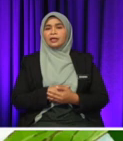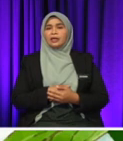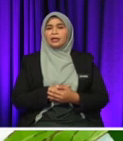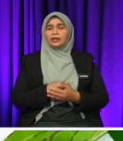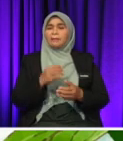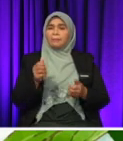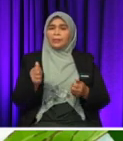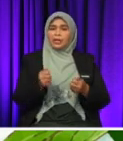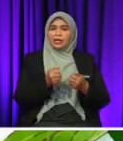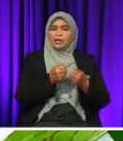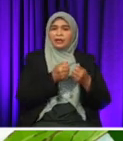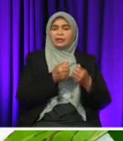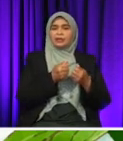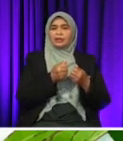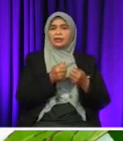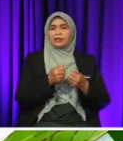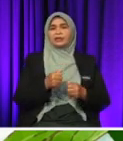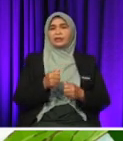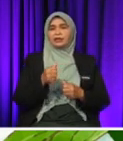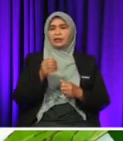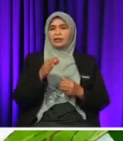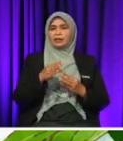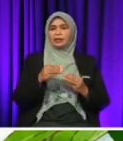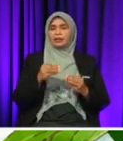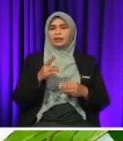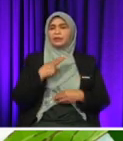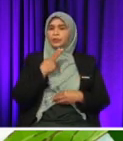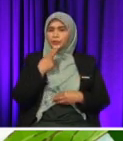mengangkut pagi usia